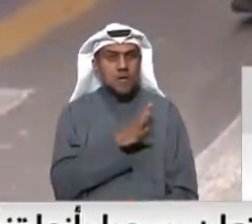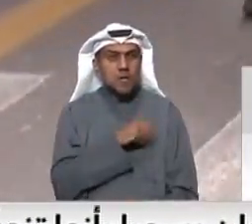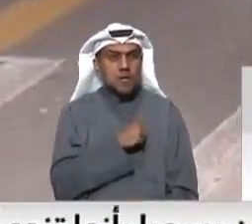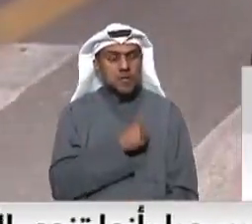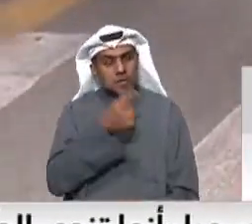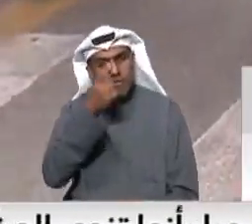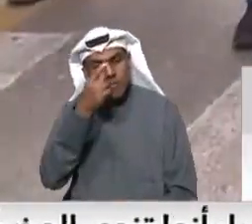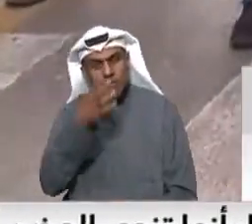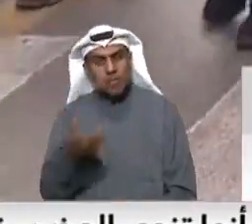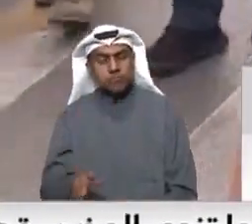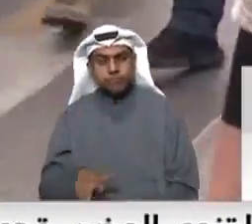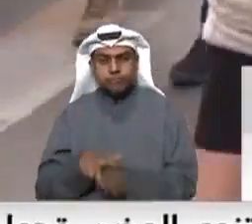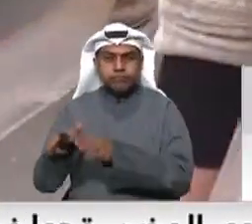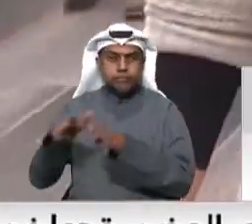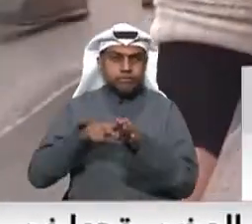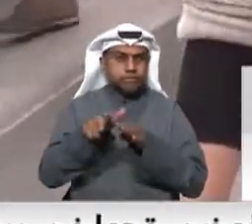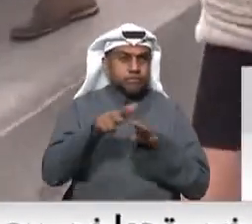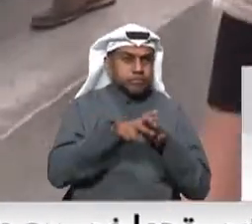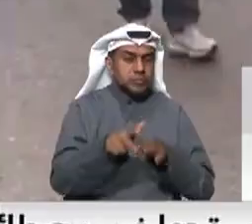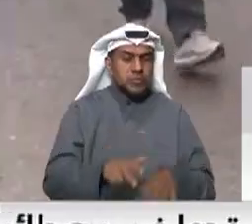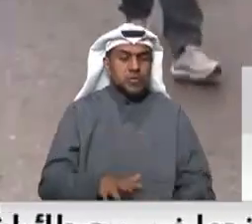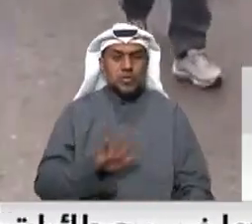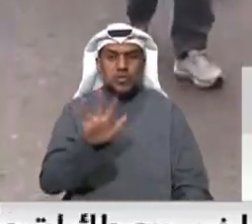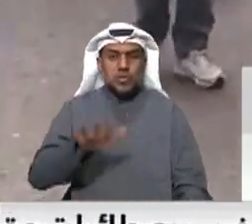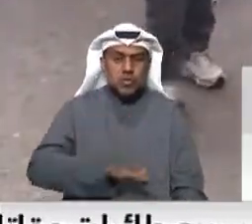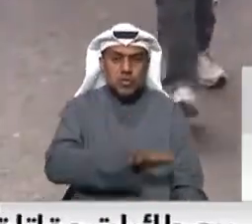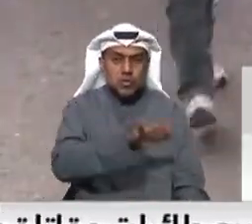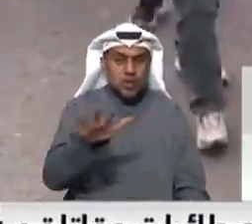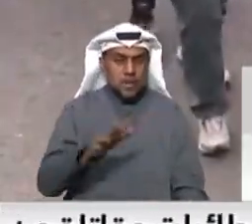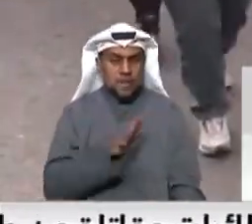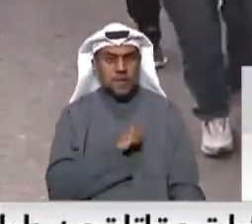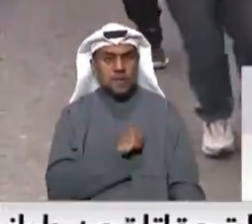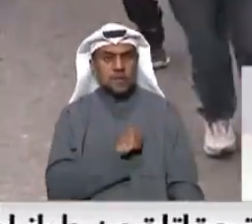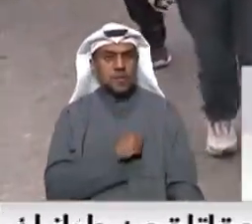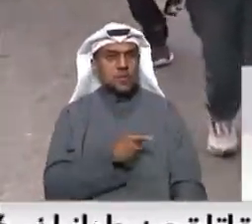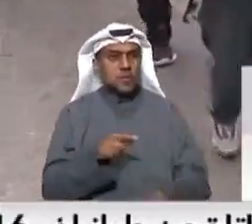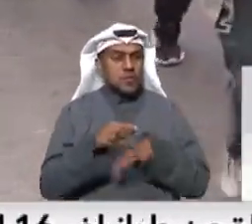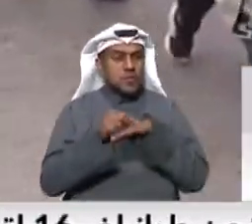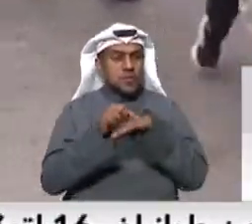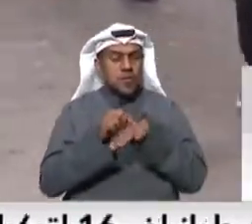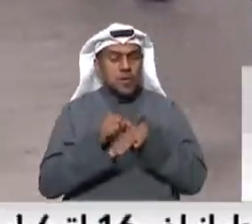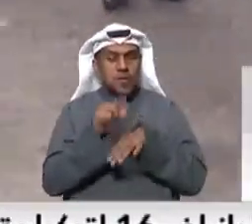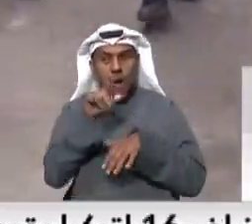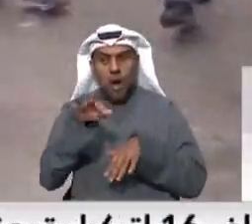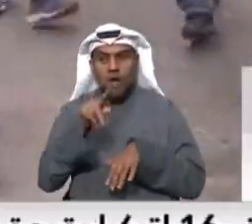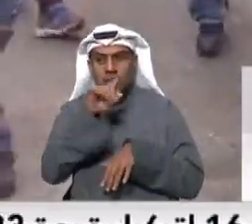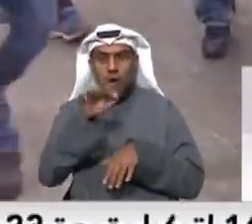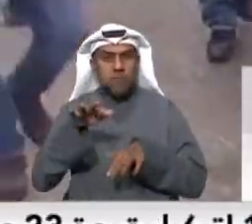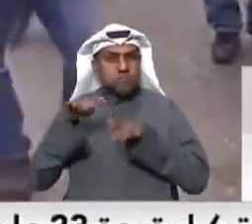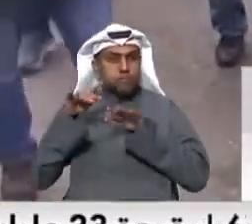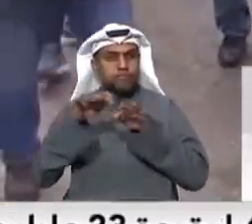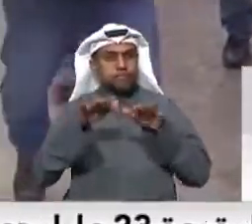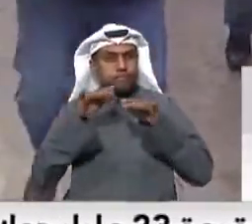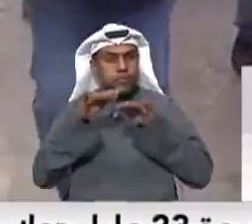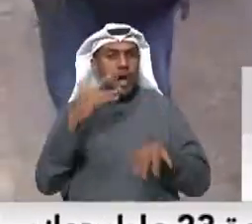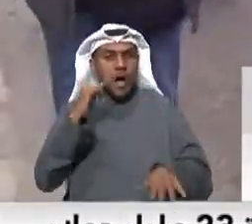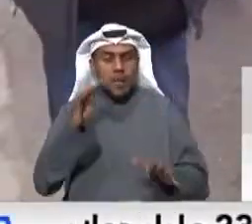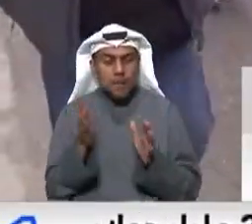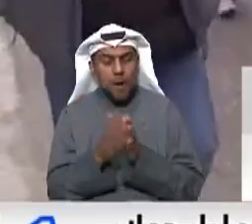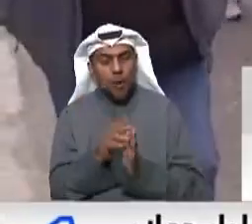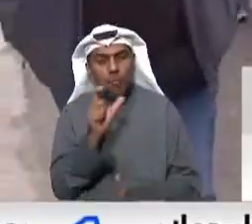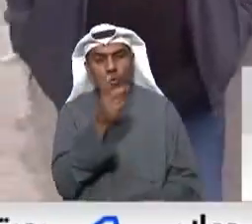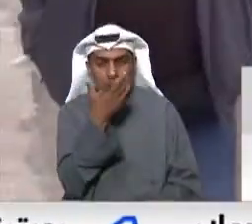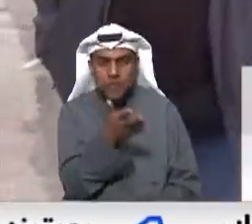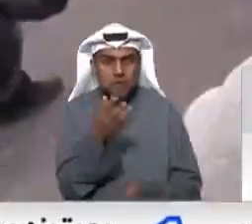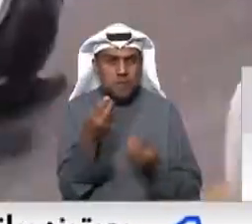من الشعارات التضامنية مع الشعب الفلسطيني، خرج الآلاف من اليونانيين رفقة الجاليات العربية والإسلامية